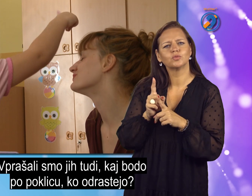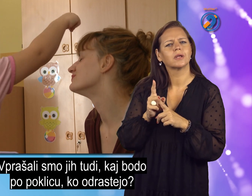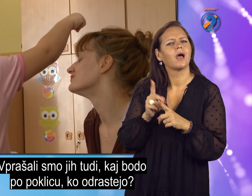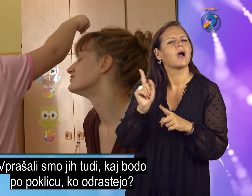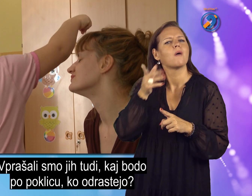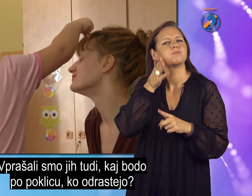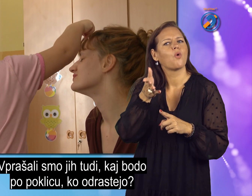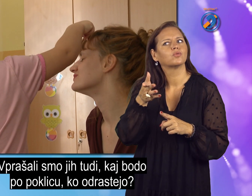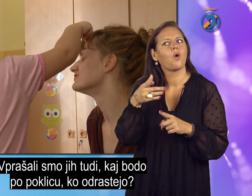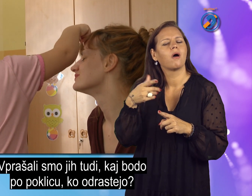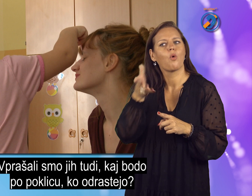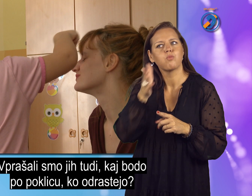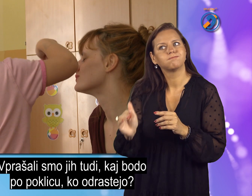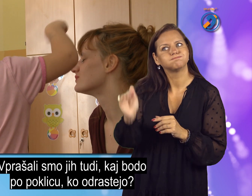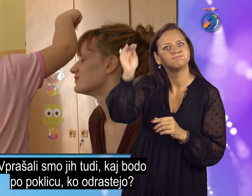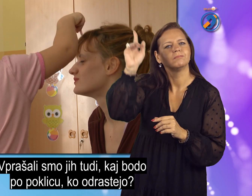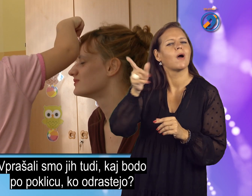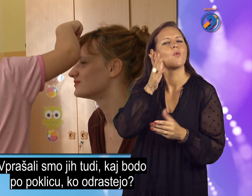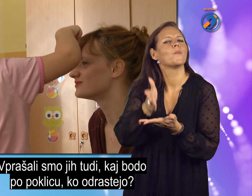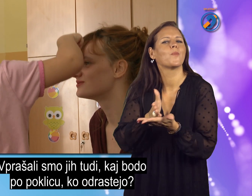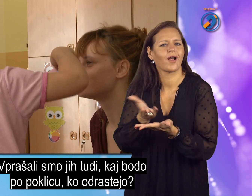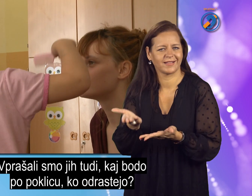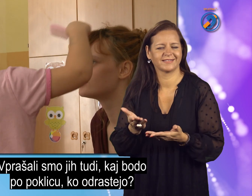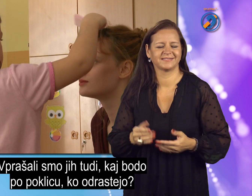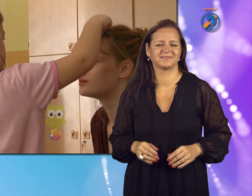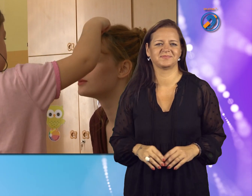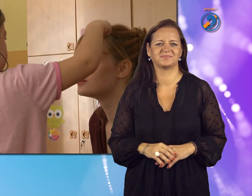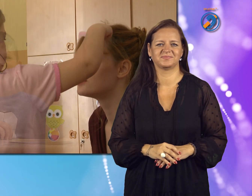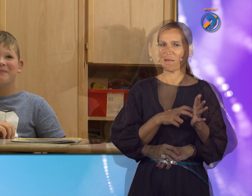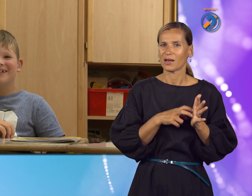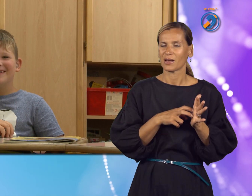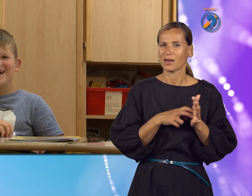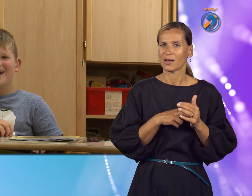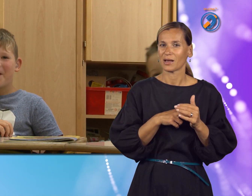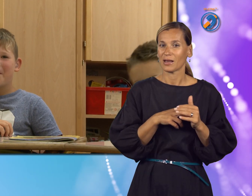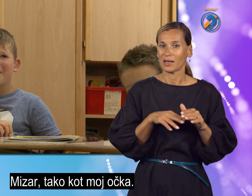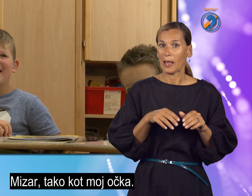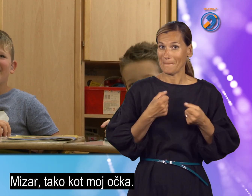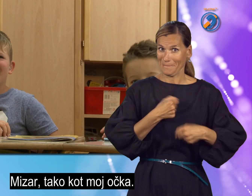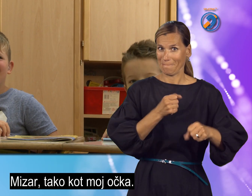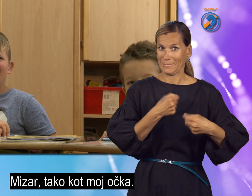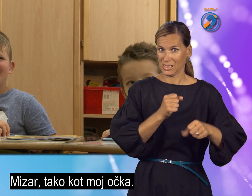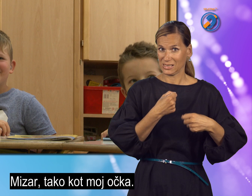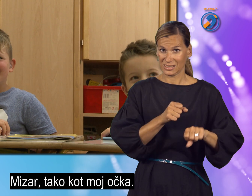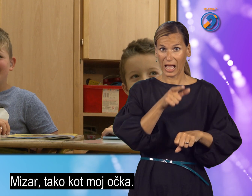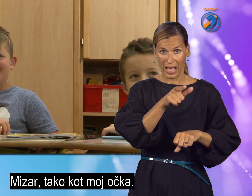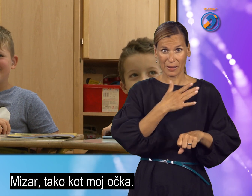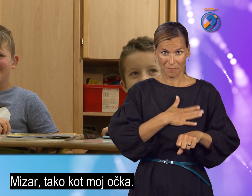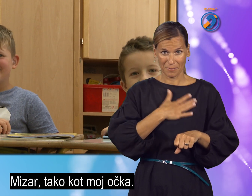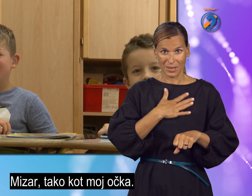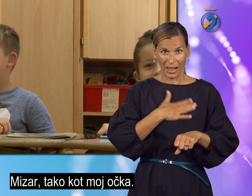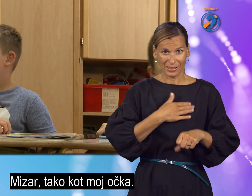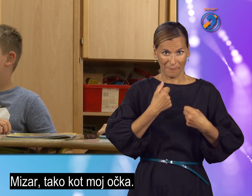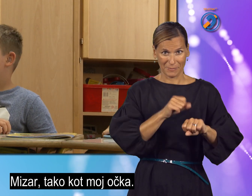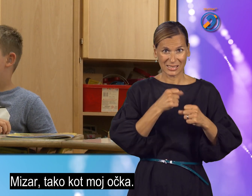jih tudi, kaj bodo po poklicu, ko odrastejo. Za Magela Omara.